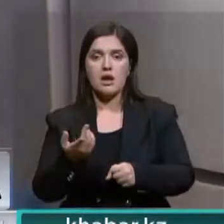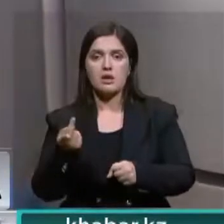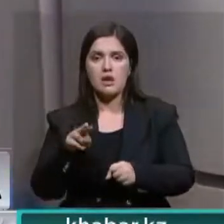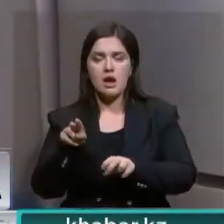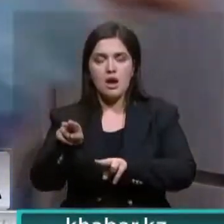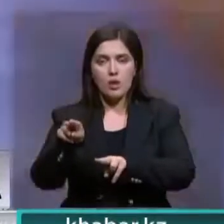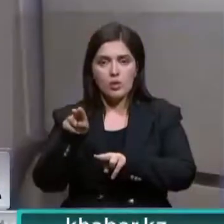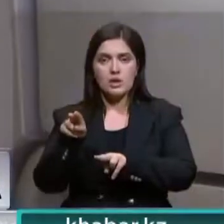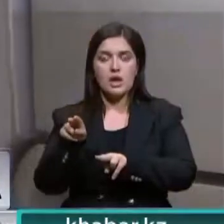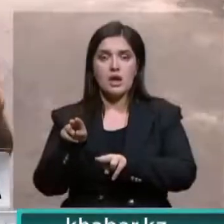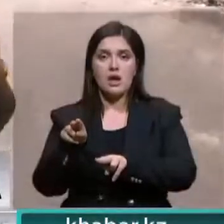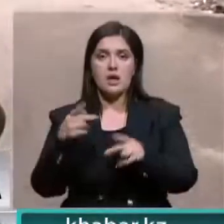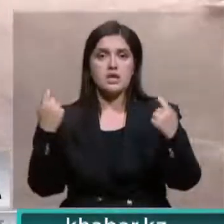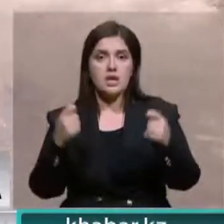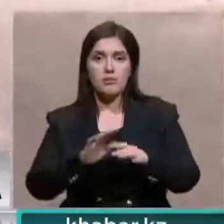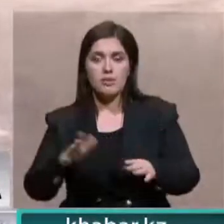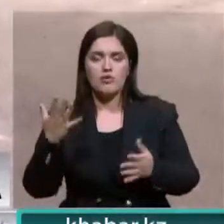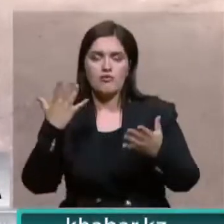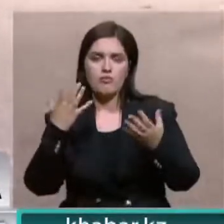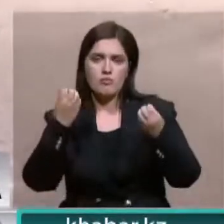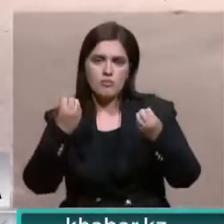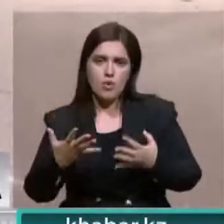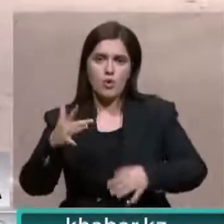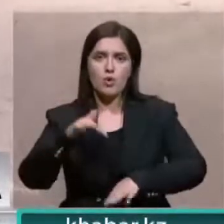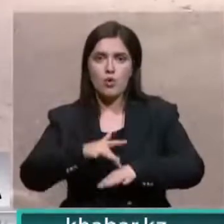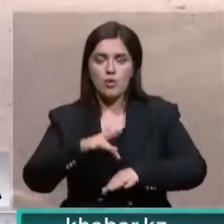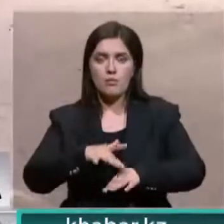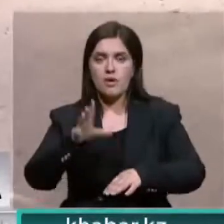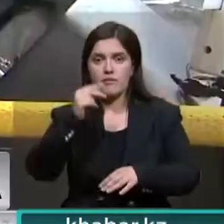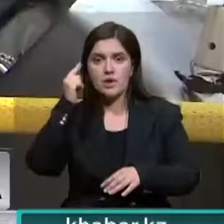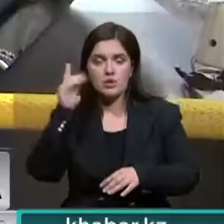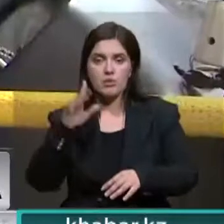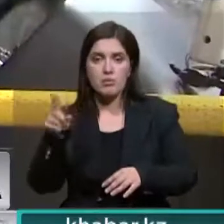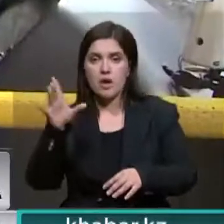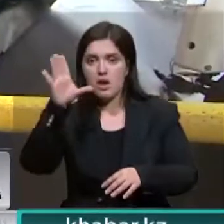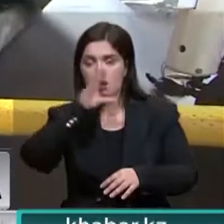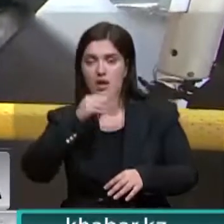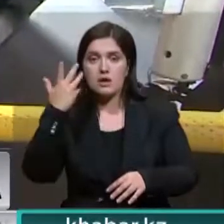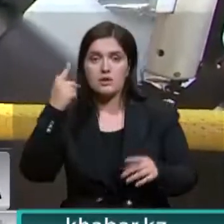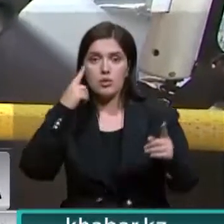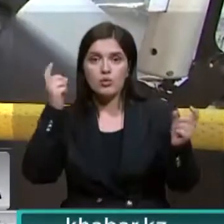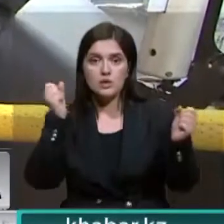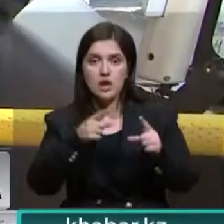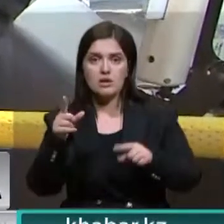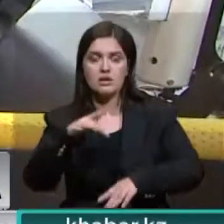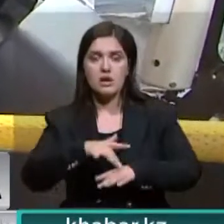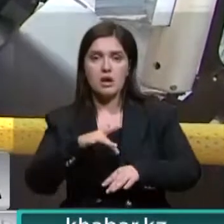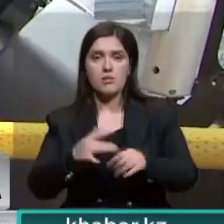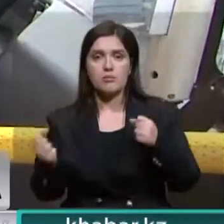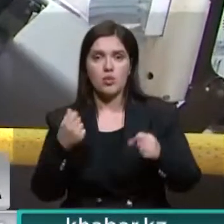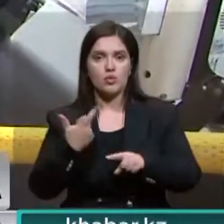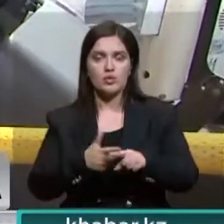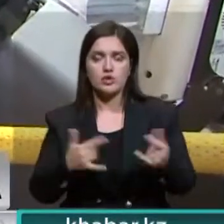снаряжение. Намеренно не продает, это его хобби. Коллеги не подозревают о его способностях. Даже когда узнали о его тяге к спорту,